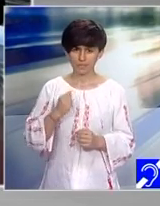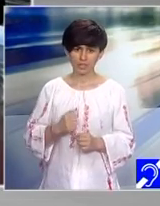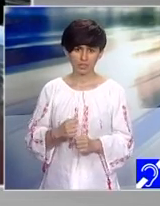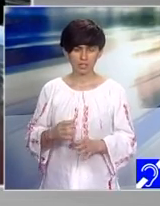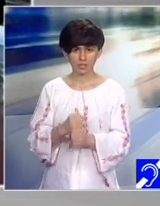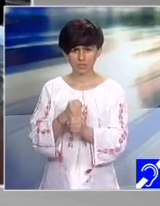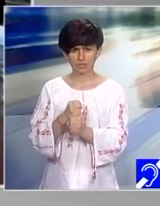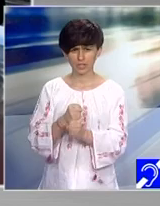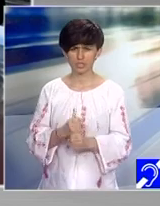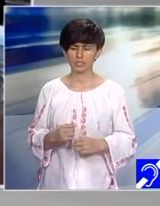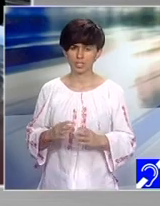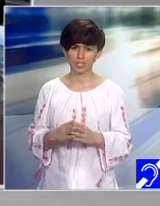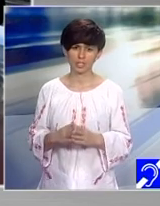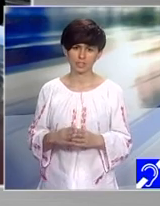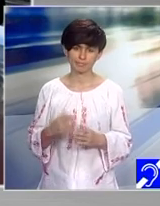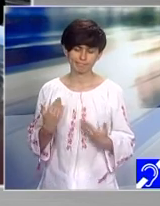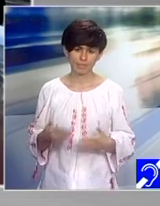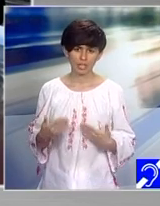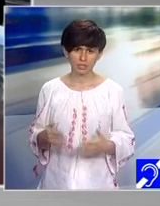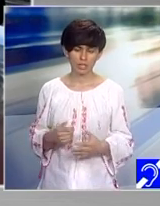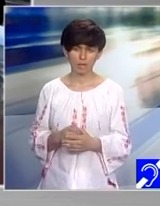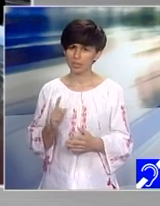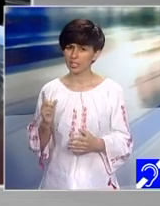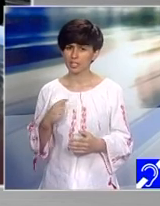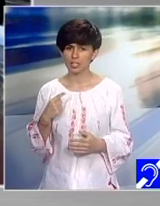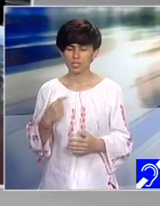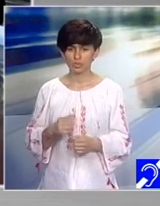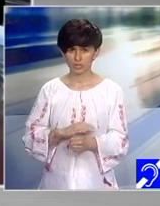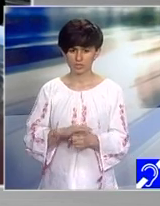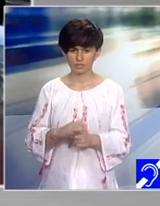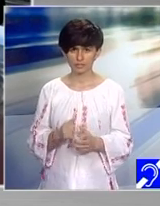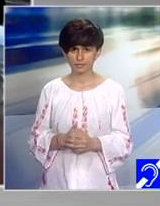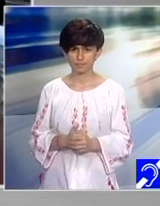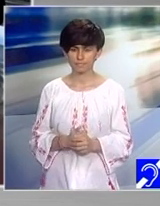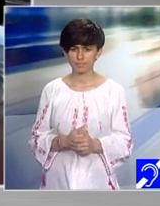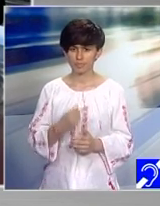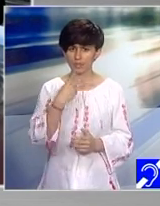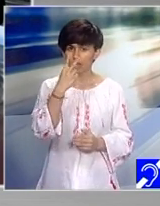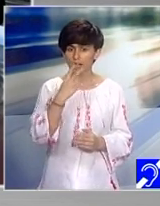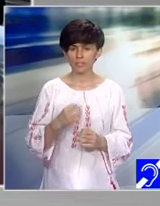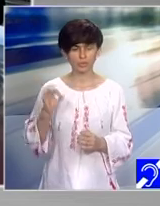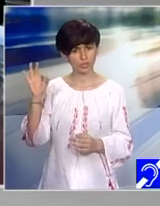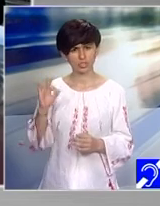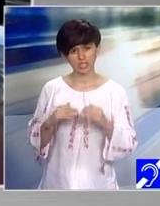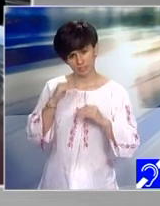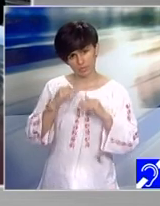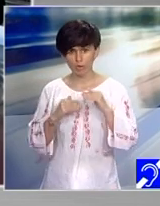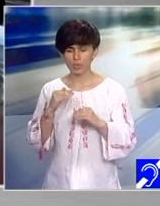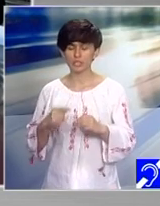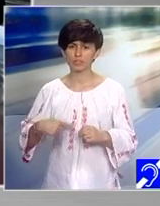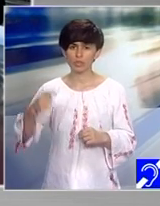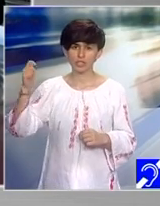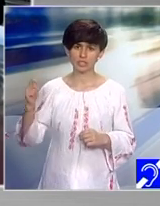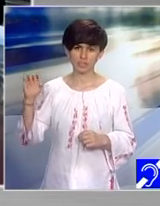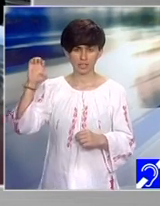deficitară, ineficientă. Am văzut și acolo o statistică comparativă cu celelalte țări din Uniunea Europeană.